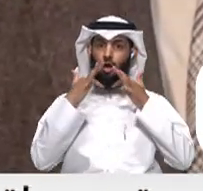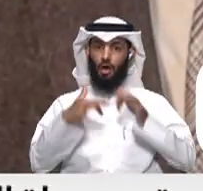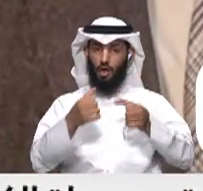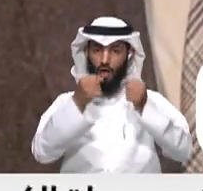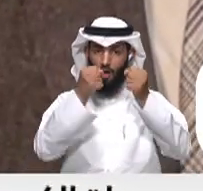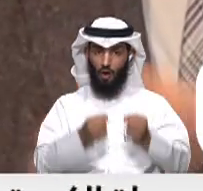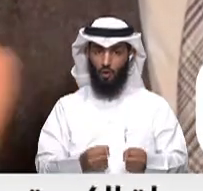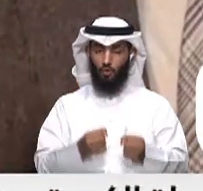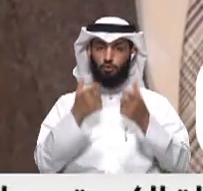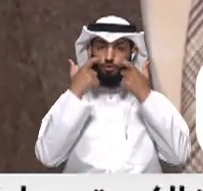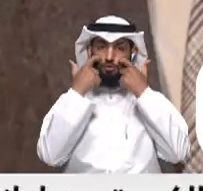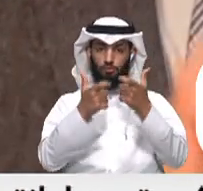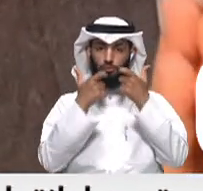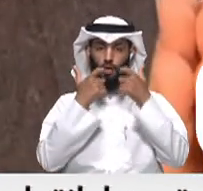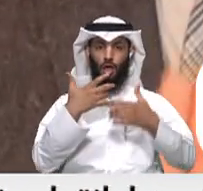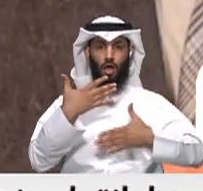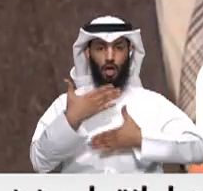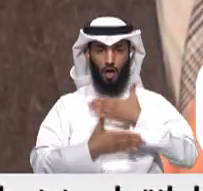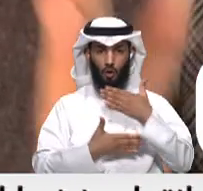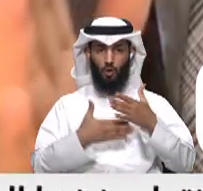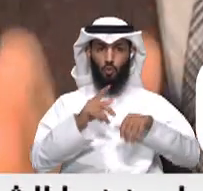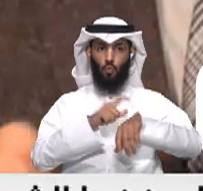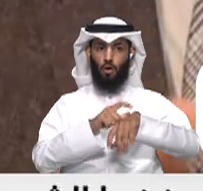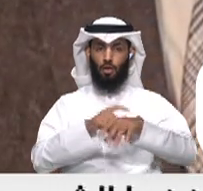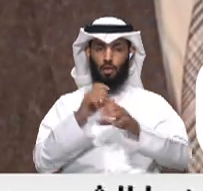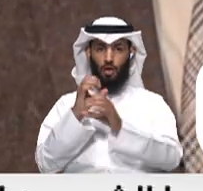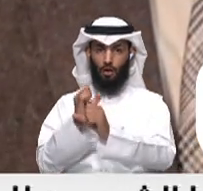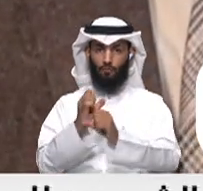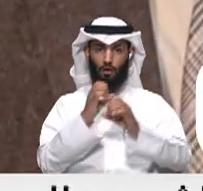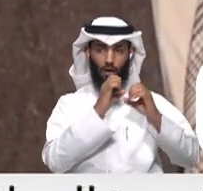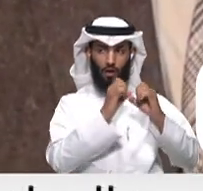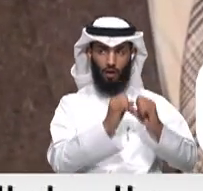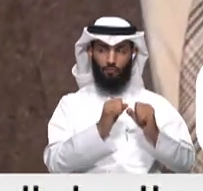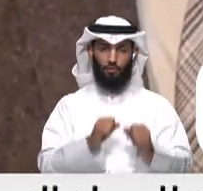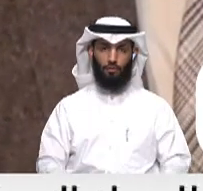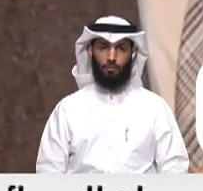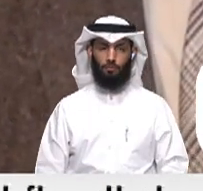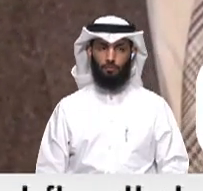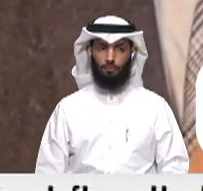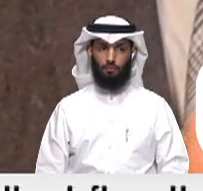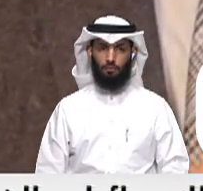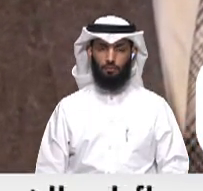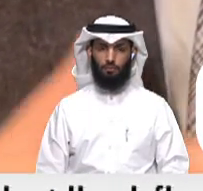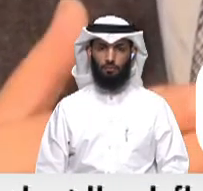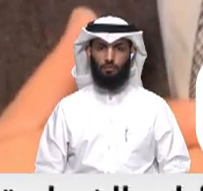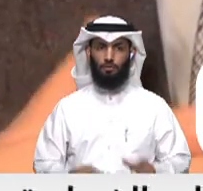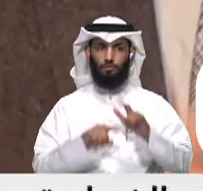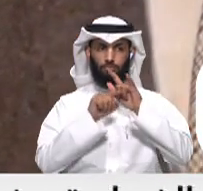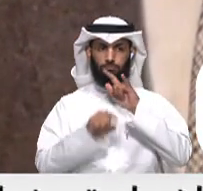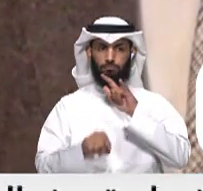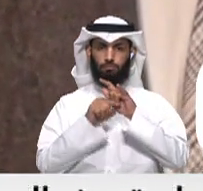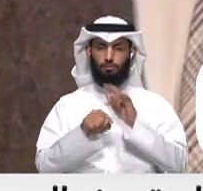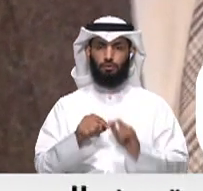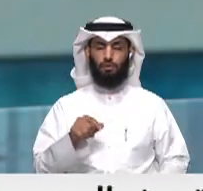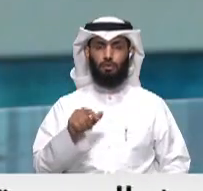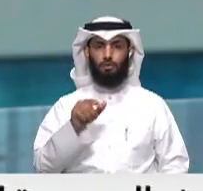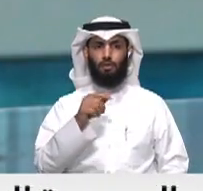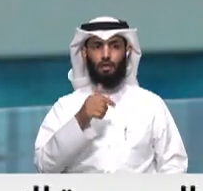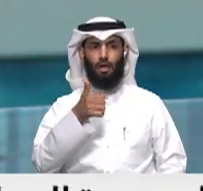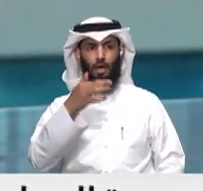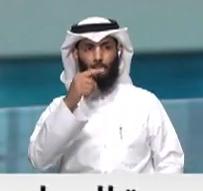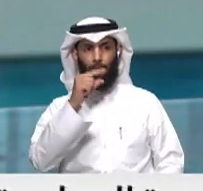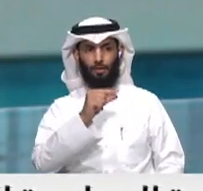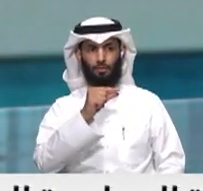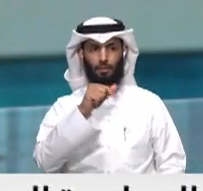أغلب الدول العربية والدول الإسلامية والدول المنطقة دعت إلى ذات الأمر، لكن الإيرانيين يقولون. نعم أحمد، أتفق معك